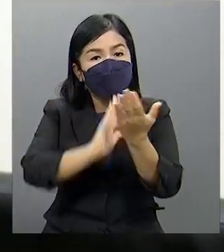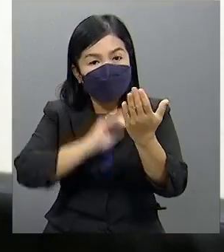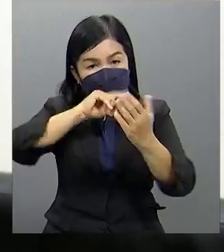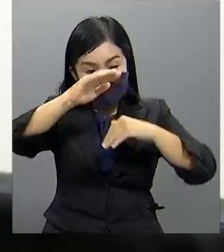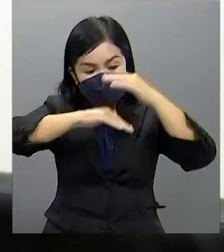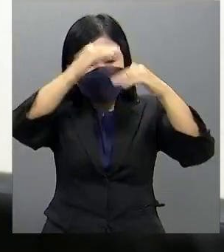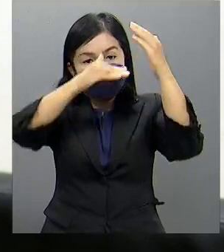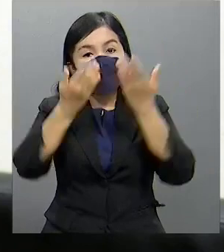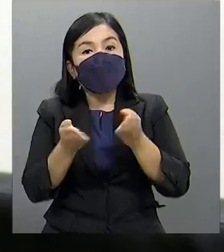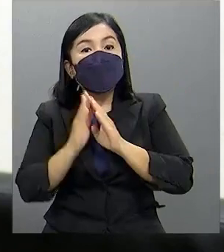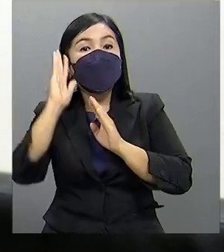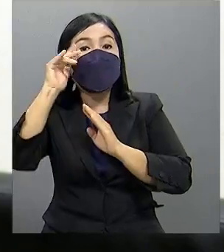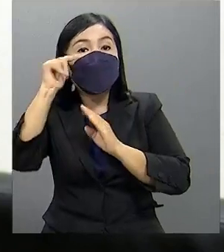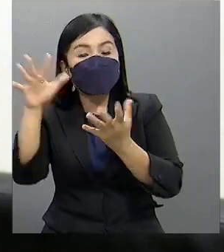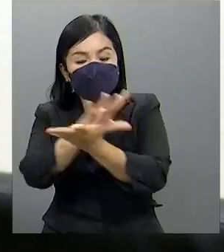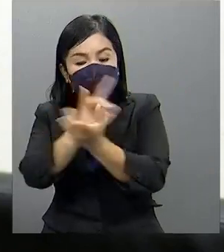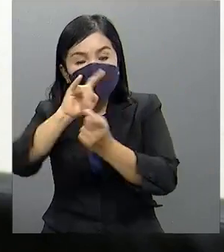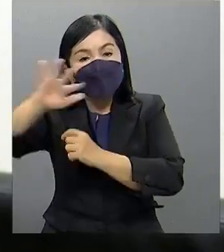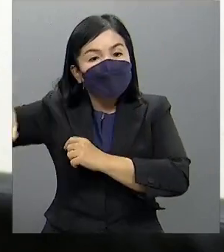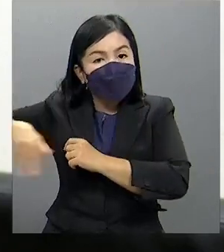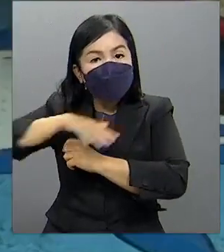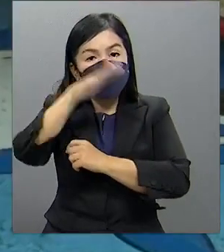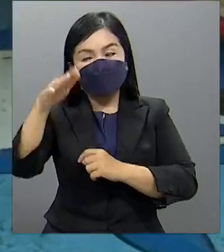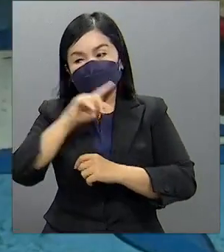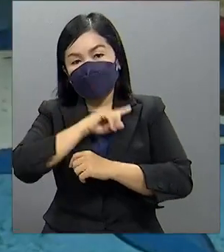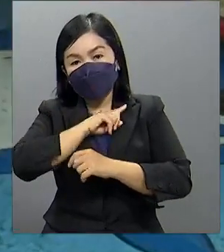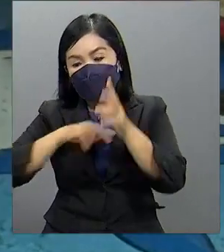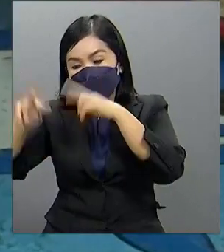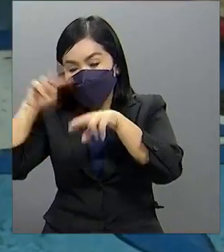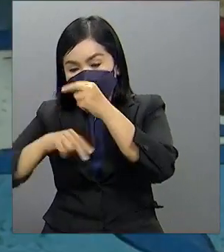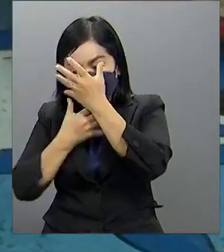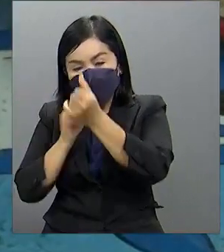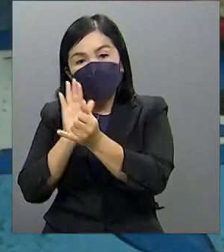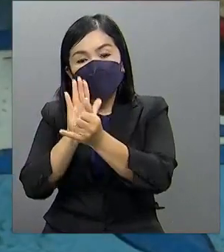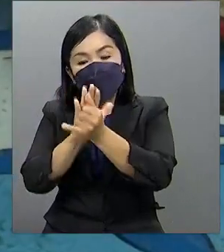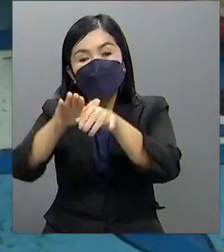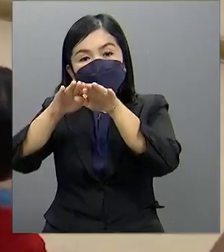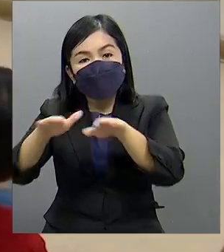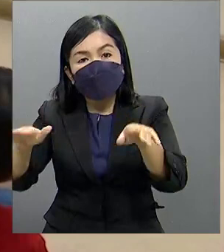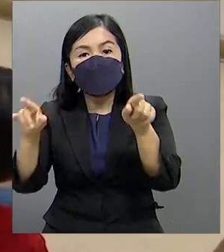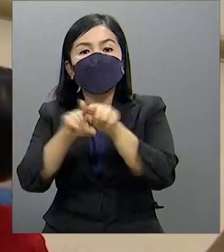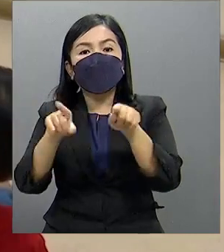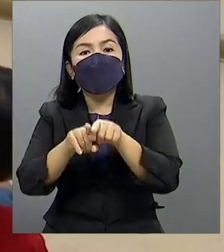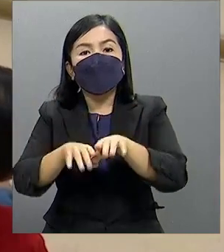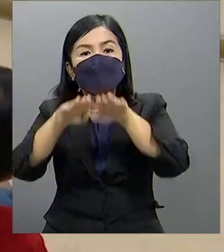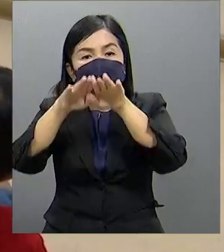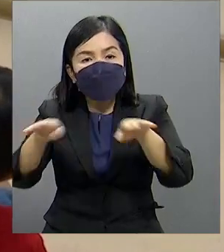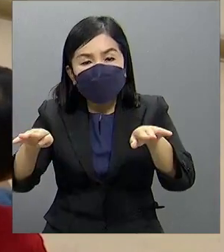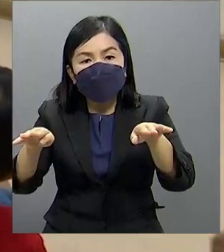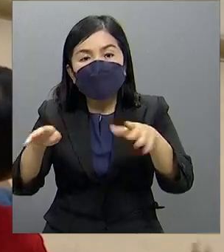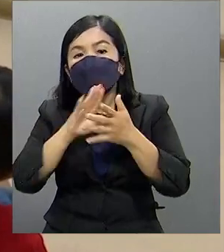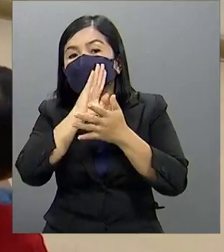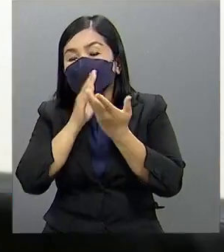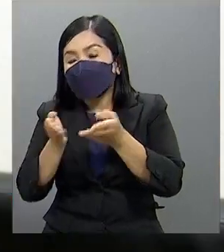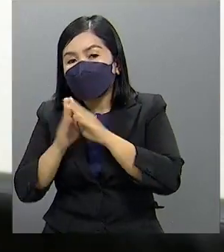นะครับสังคมทุกคนนะครับมีหน้าที่จะต้องดูแลใส่ใจเด็กนะครับเด็กเหมือนผ้าขาวบางนะครับถ้าเขาไม่ได้รับการดูแลฟูมฟักที่ดี